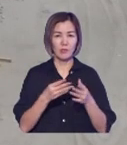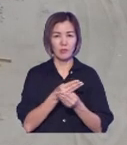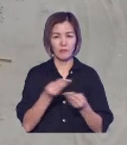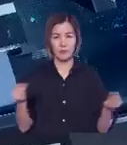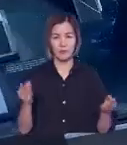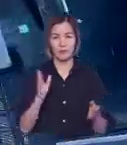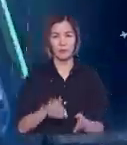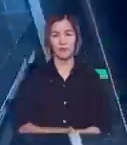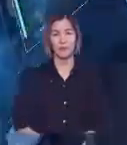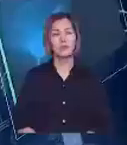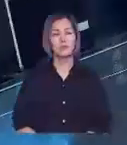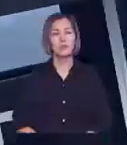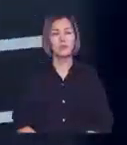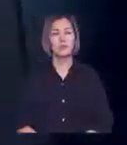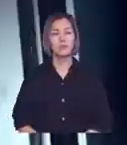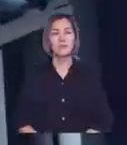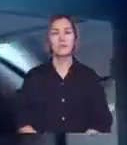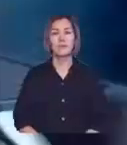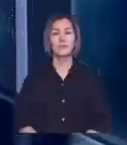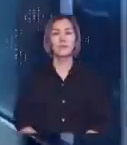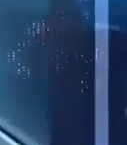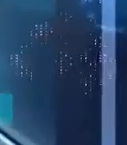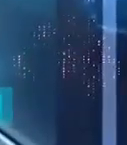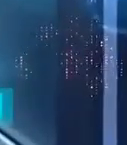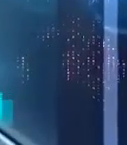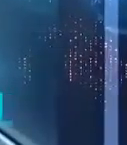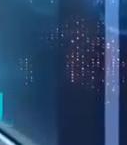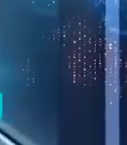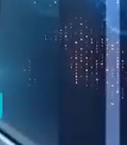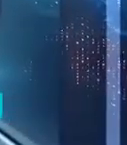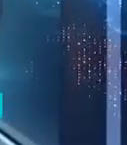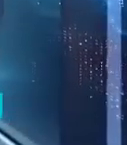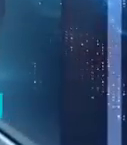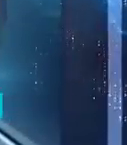үлестірілмек. Құрманжан Қасымжанұлы, Абзал Иманәлі, Жетісу арнасы.